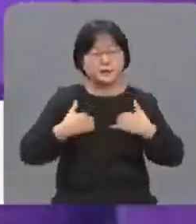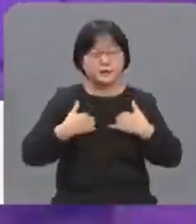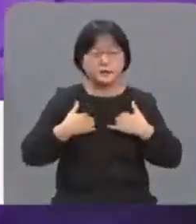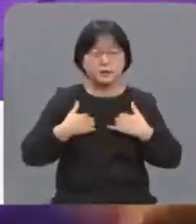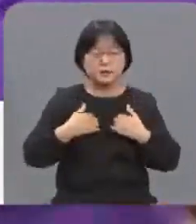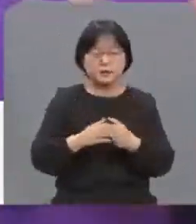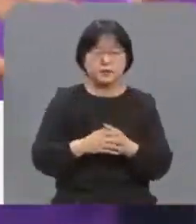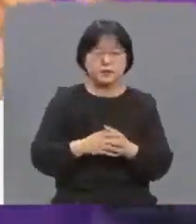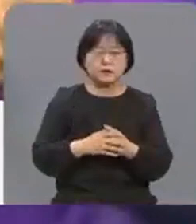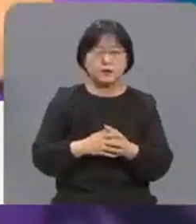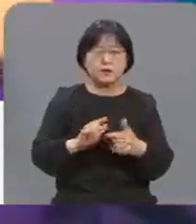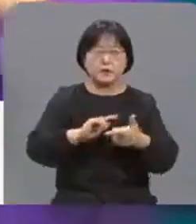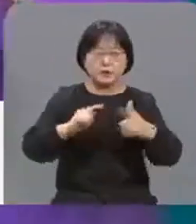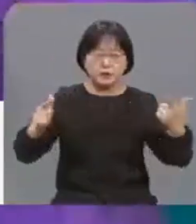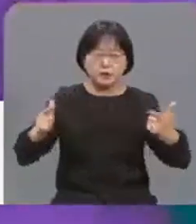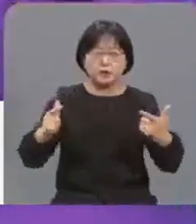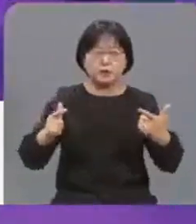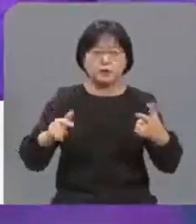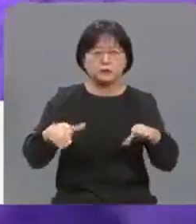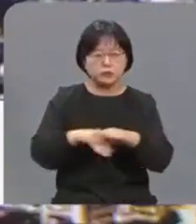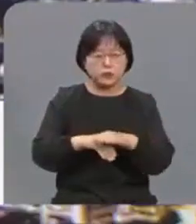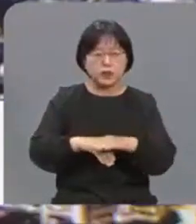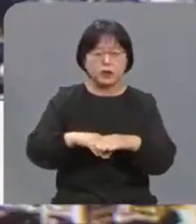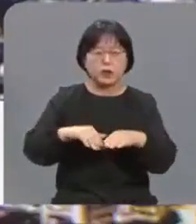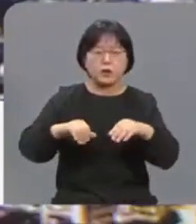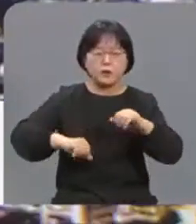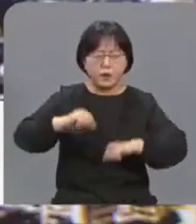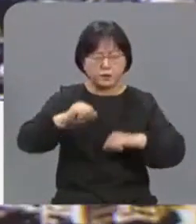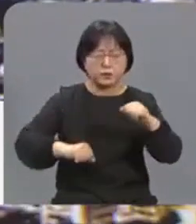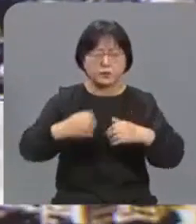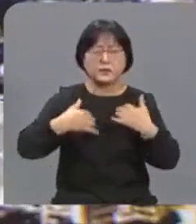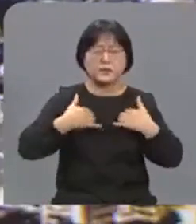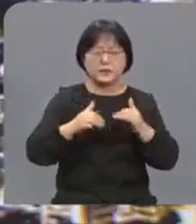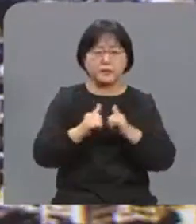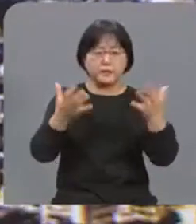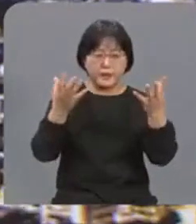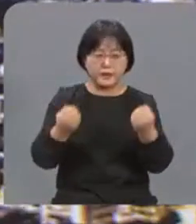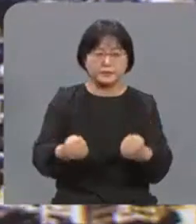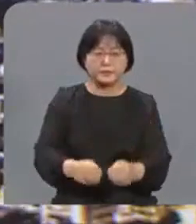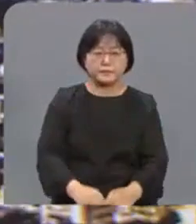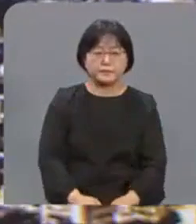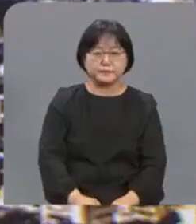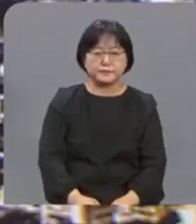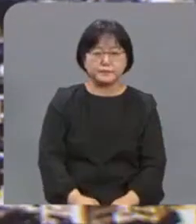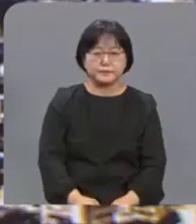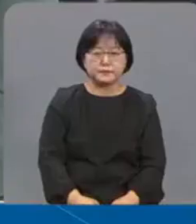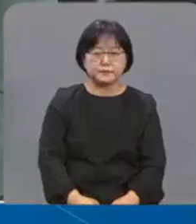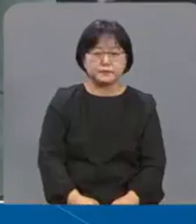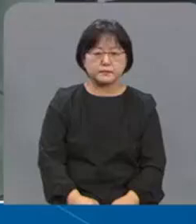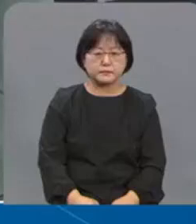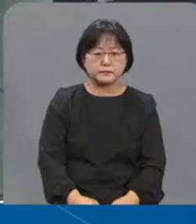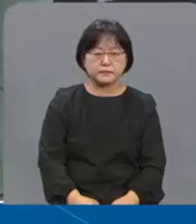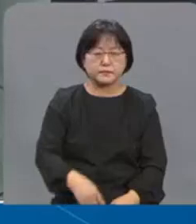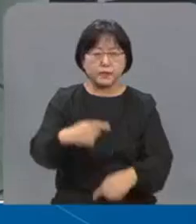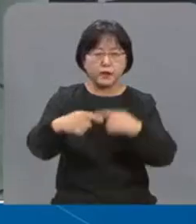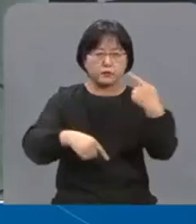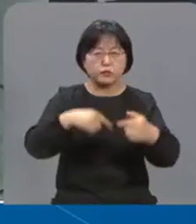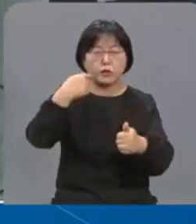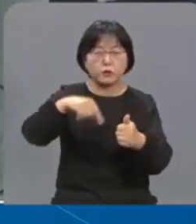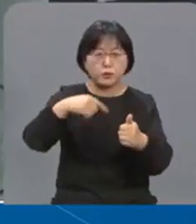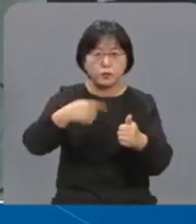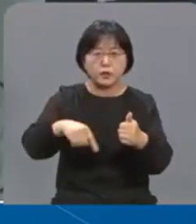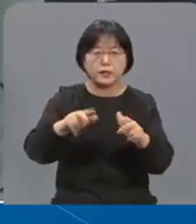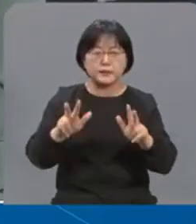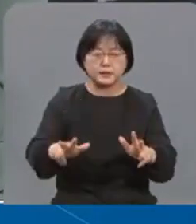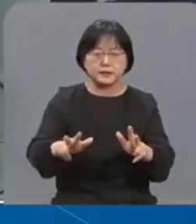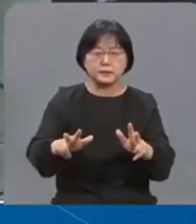계시고요. 굉장히 다양하게 문화 활동을 즐기시는 분들 굉장히 많습니다. 알겠습니다. 그 수어 교육이